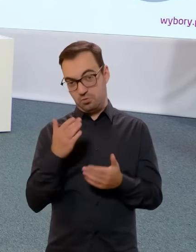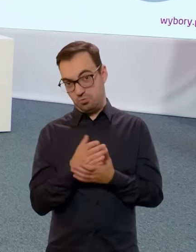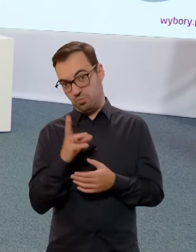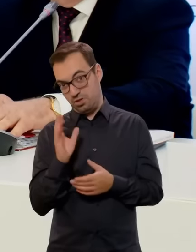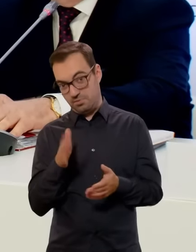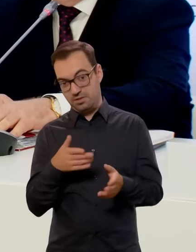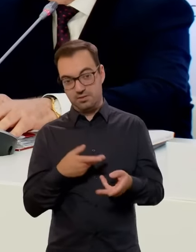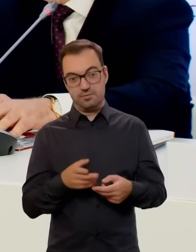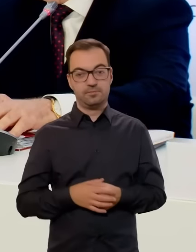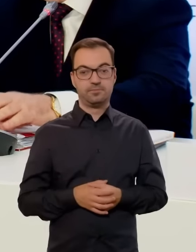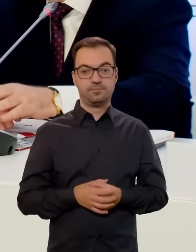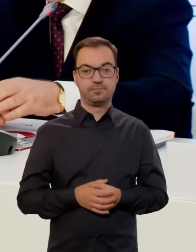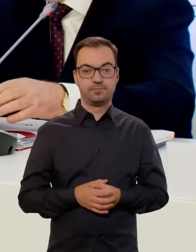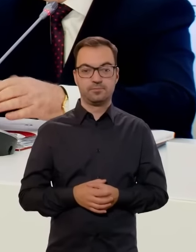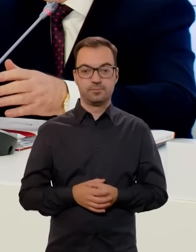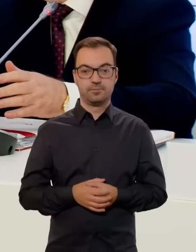w poniedziałek?